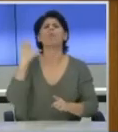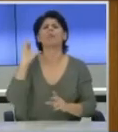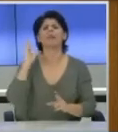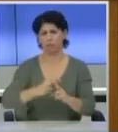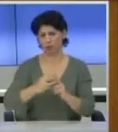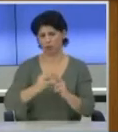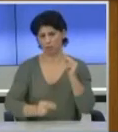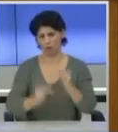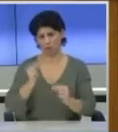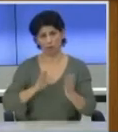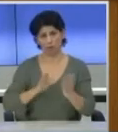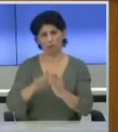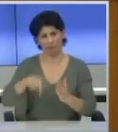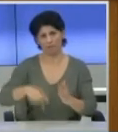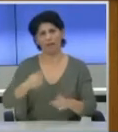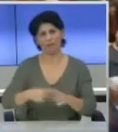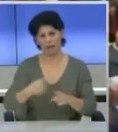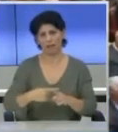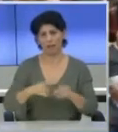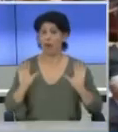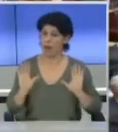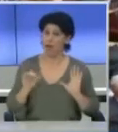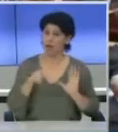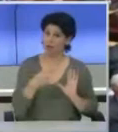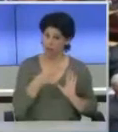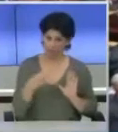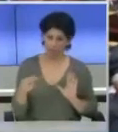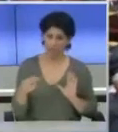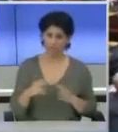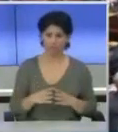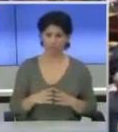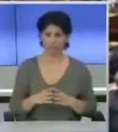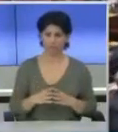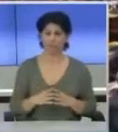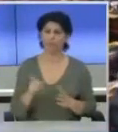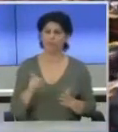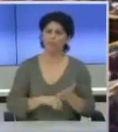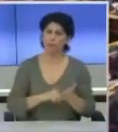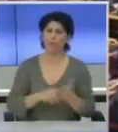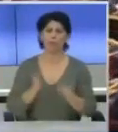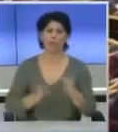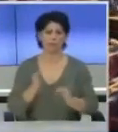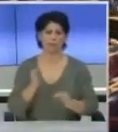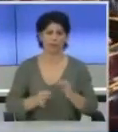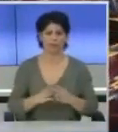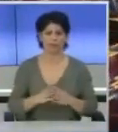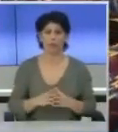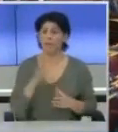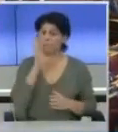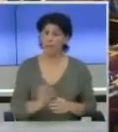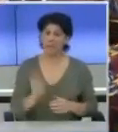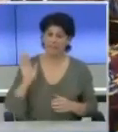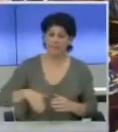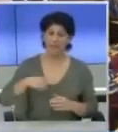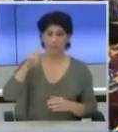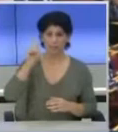σημαντικότερο πρόβλημα που αντιμετωπίζει σήμερα η χώρα. Αλλά είναι ένα ζήτημα το οποίο πρέπει να συζητηθεί. Και πράγματι, οι